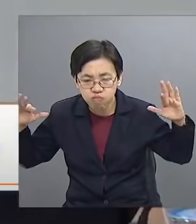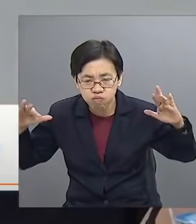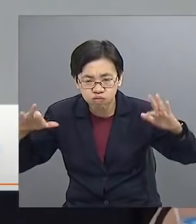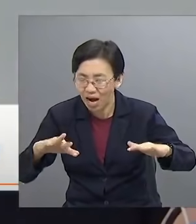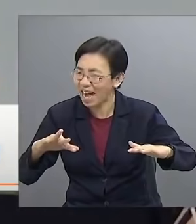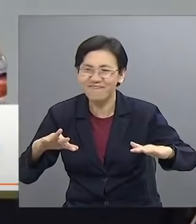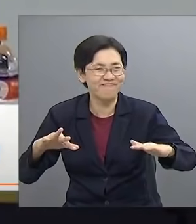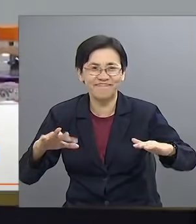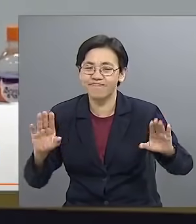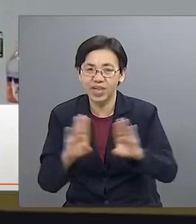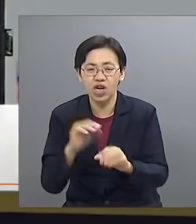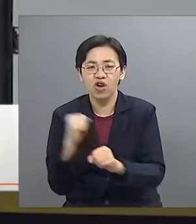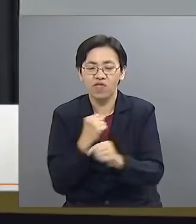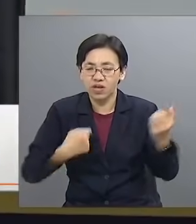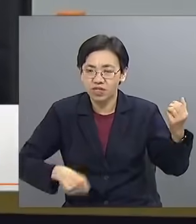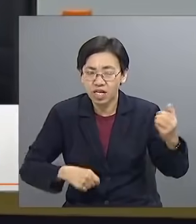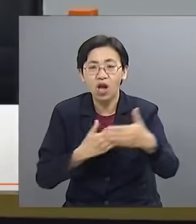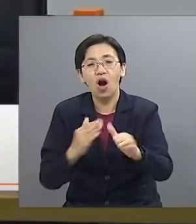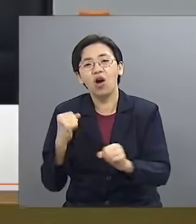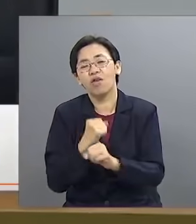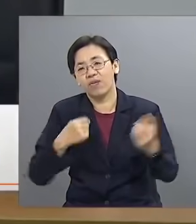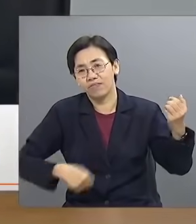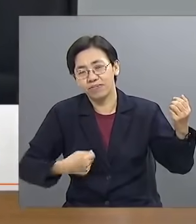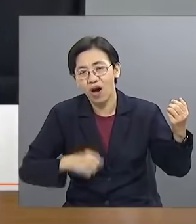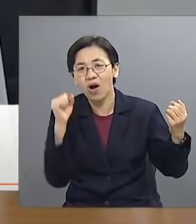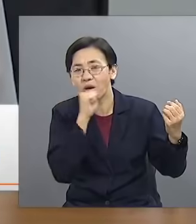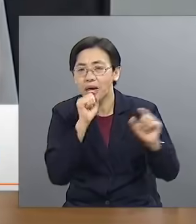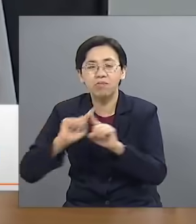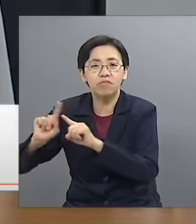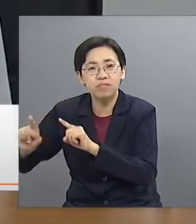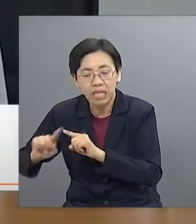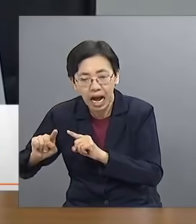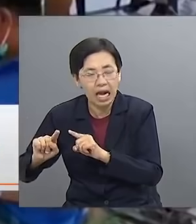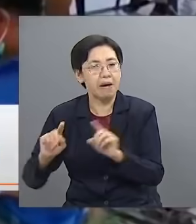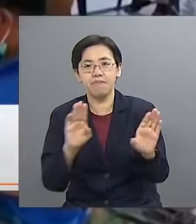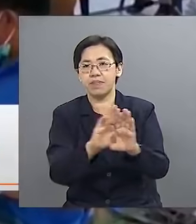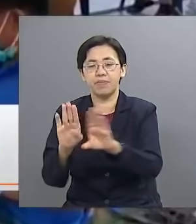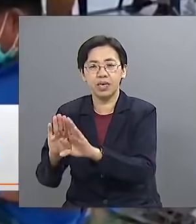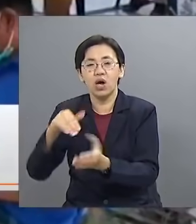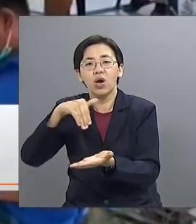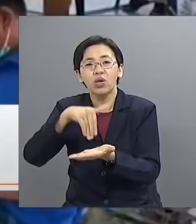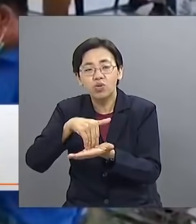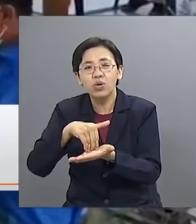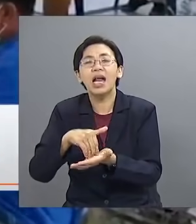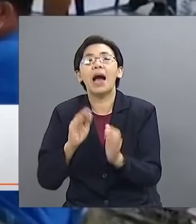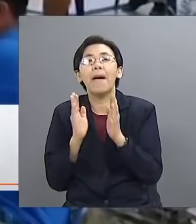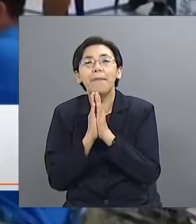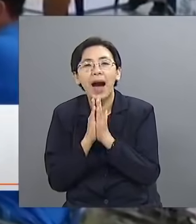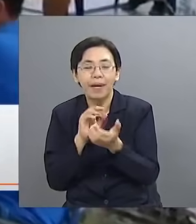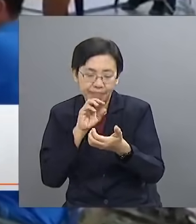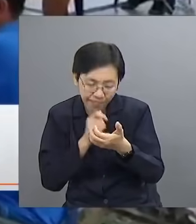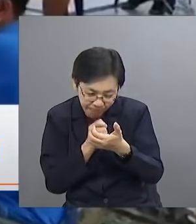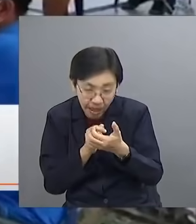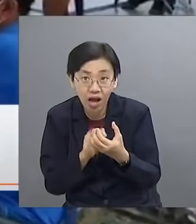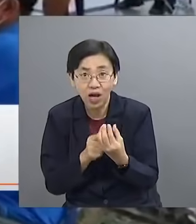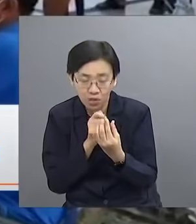นตรีห้องซ้อมดนตรีหรือสถานที่อื่นใดที่มีลักษณะเดียวกันศูนย์พระเครื่องพระบูชาหรือสนามพระเครื่องพ